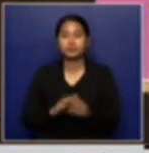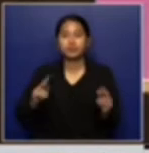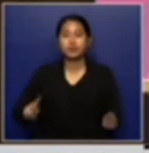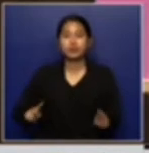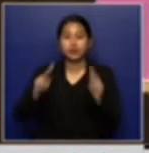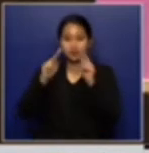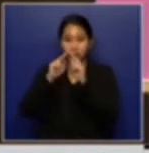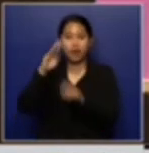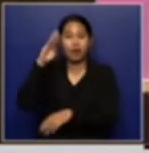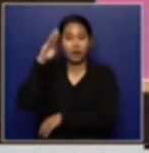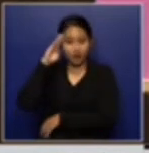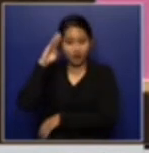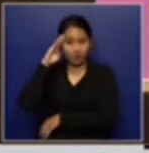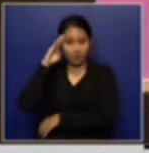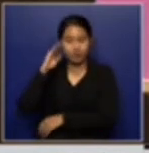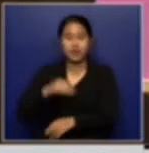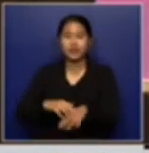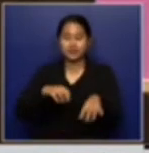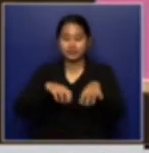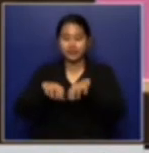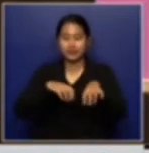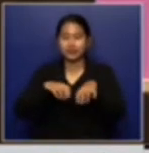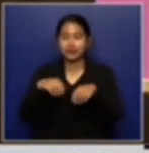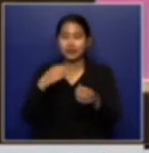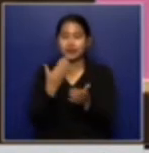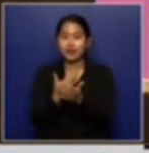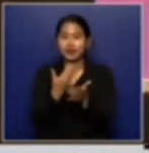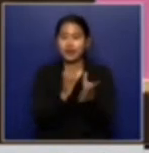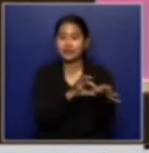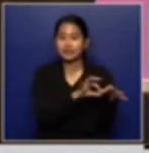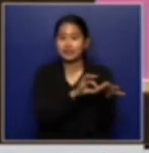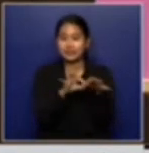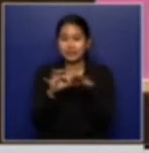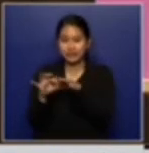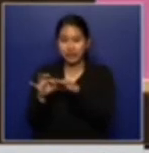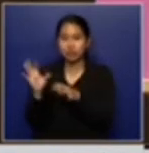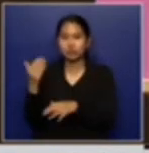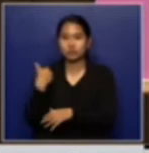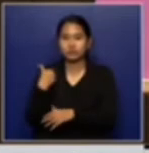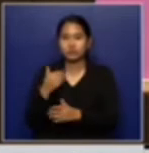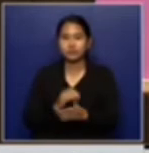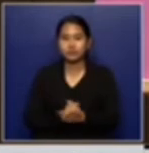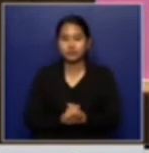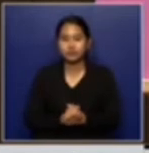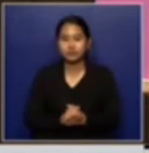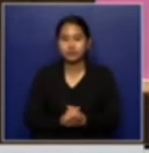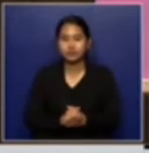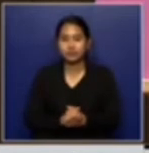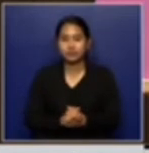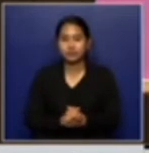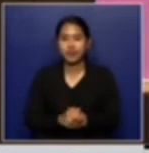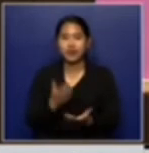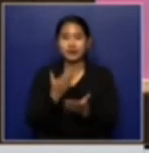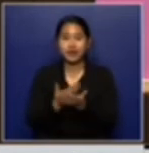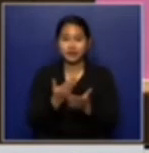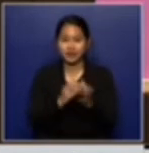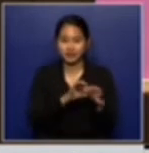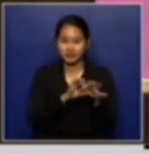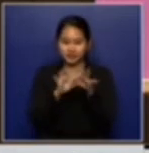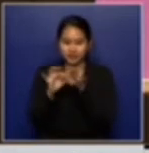เนี่ยได้จัดงบประมาณผูกพันครับท่านครับจัดงบประมาณผูกพัน